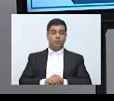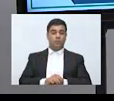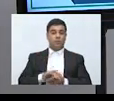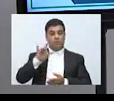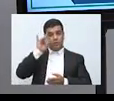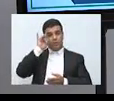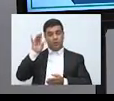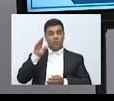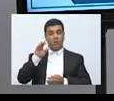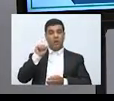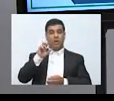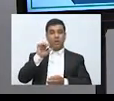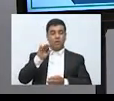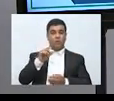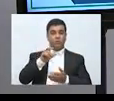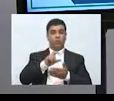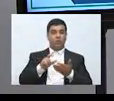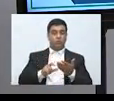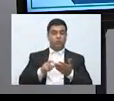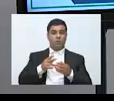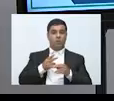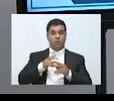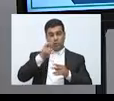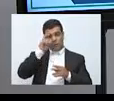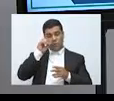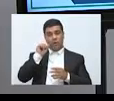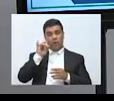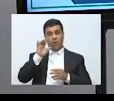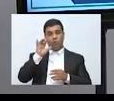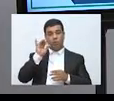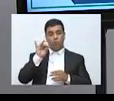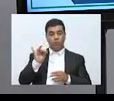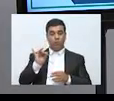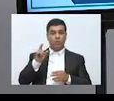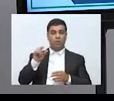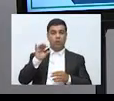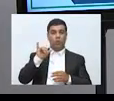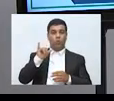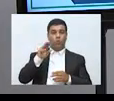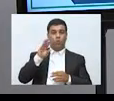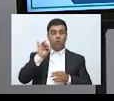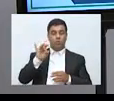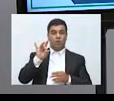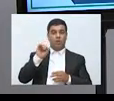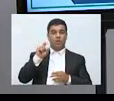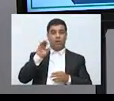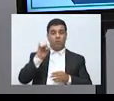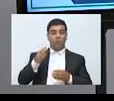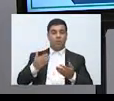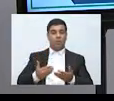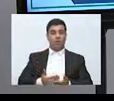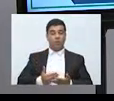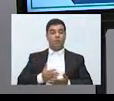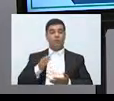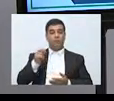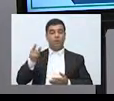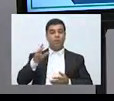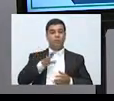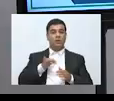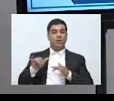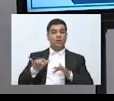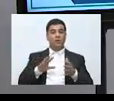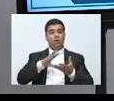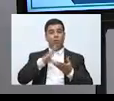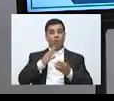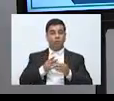Таныклы адып шоирымыз Давлат Арбобы Өткір Рахматның демек хаяты ва ижоди